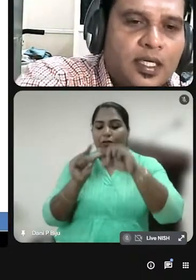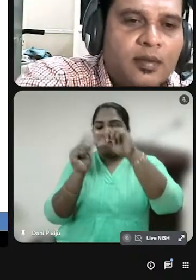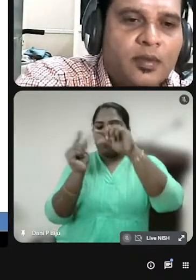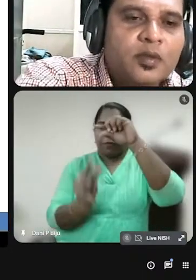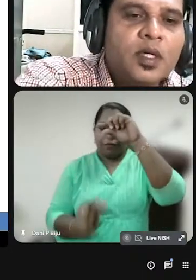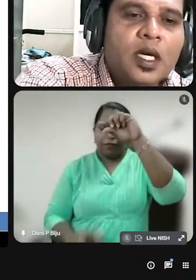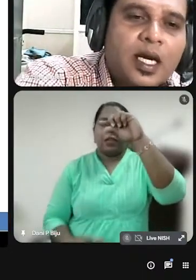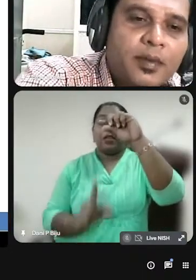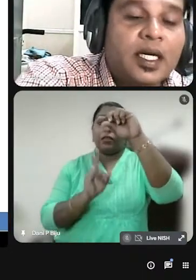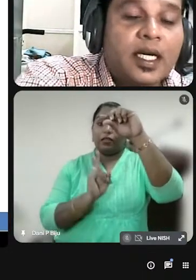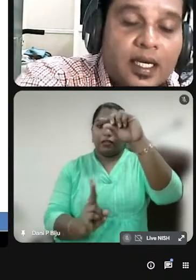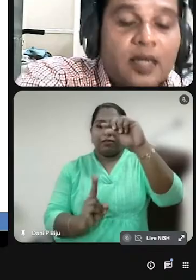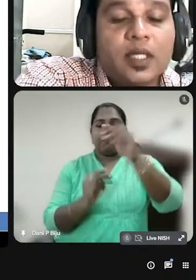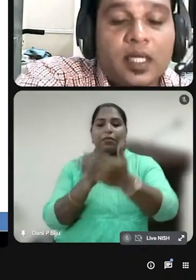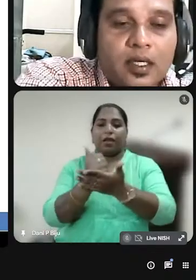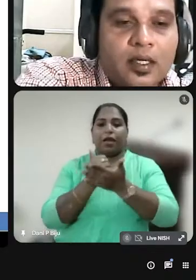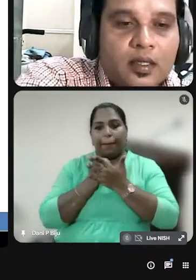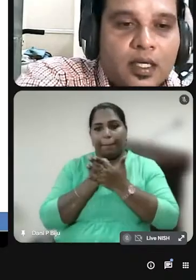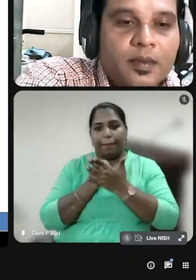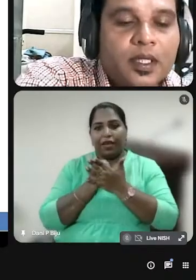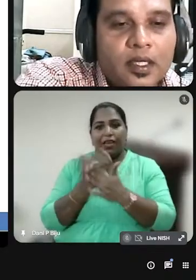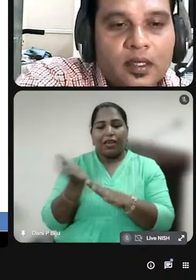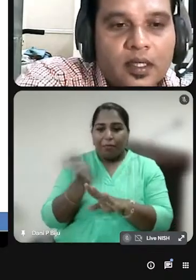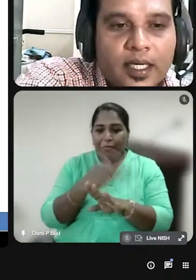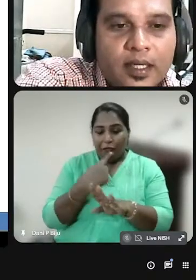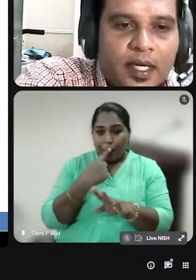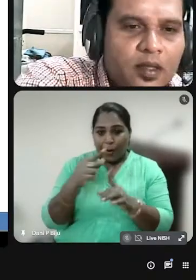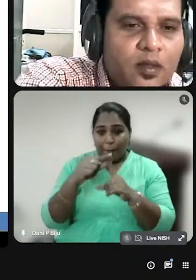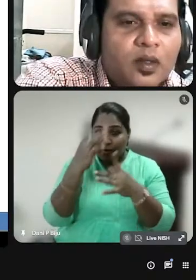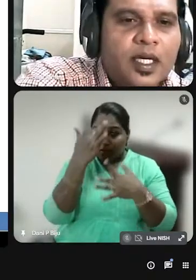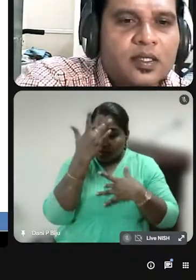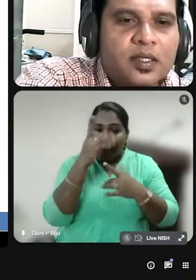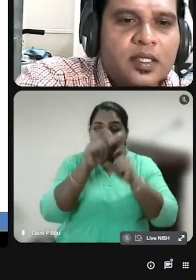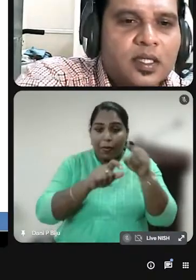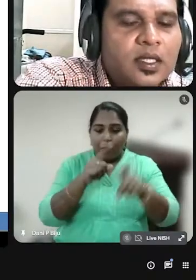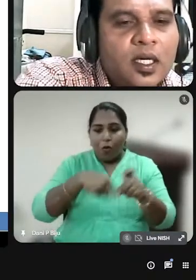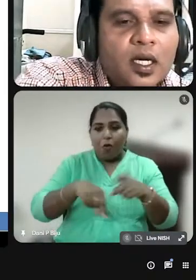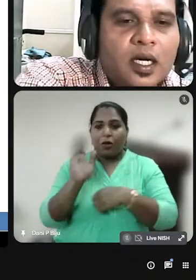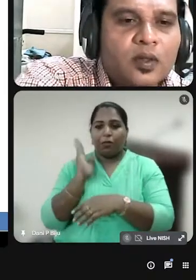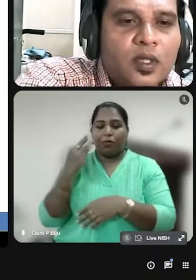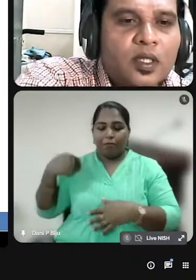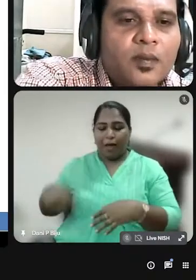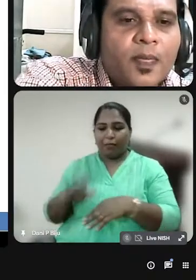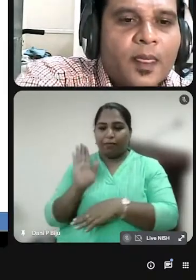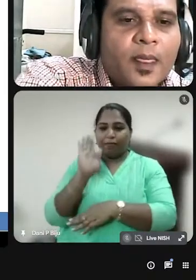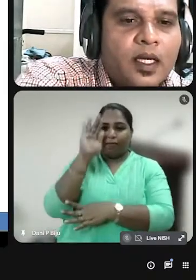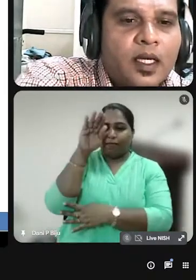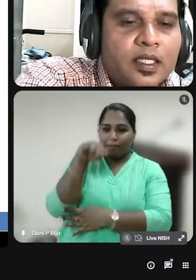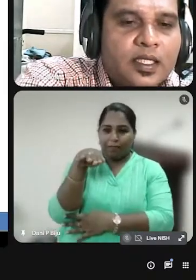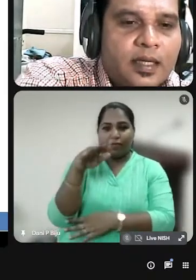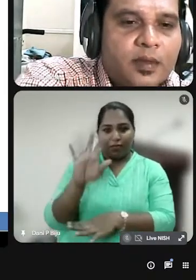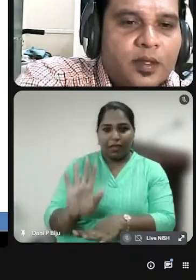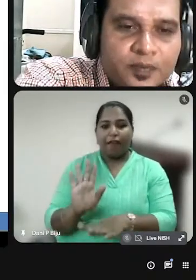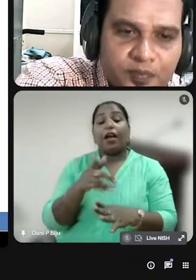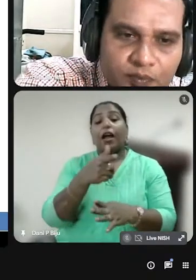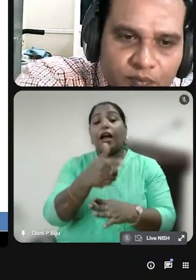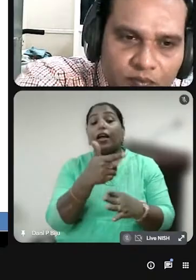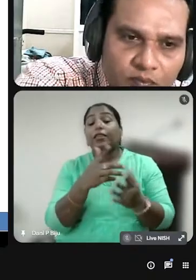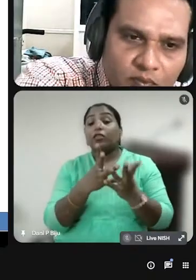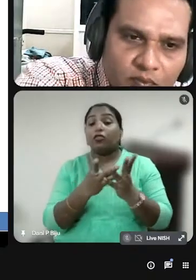ആൾക്കാർക്ക് ചെയ്യാൻ പറ്റും. കമന്ന് കിടക്കാവുന്നതാണ്. കമന്ന് കിടന്ന കാര്യം കിടന്നുകൊണ്ടുള്ള എക്സസൈസ് ആണ്. അതുകൊണ്ട് ഇങ്ങനെ ചെയ്യാൻ